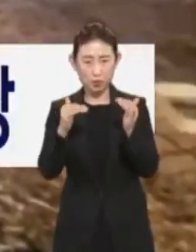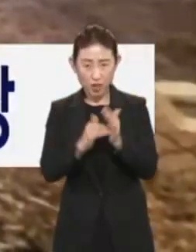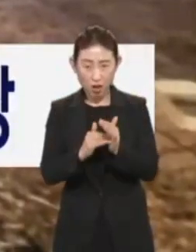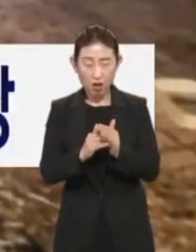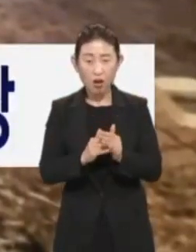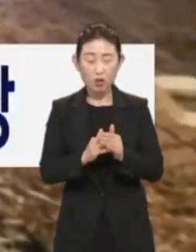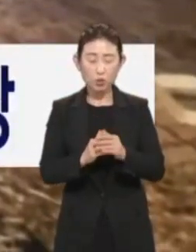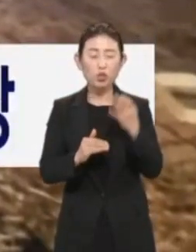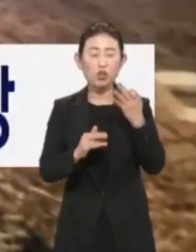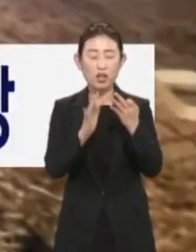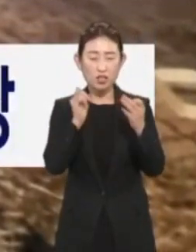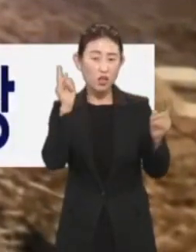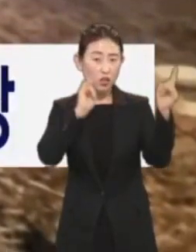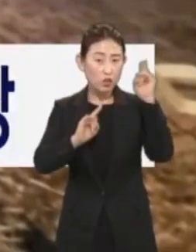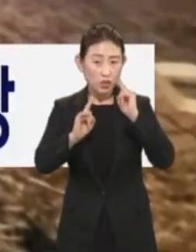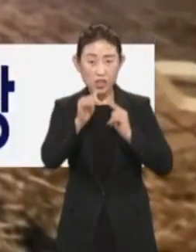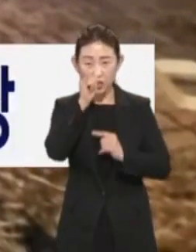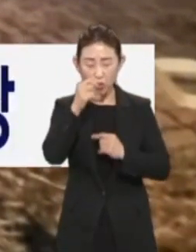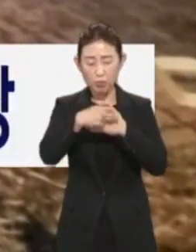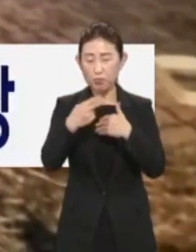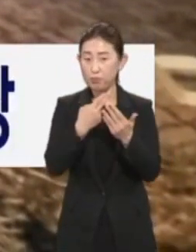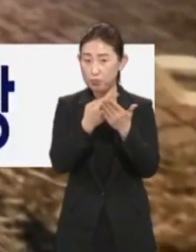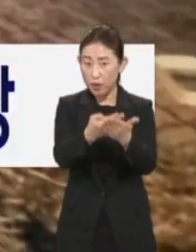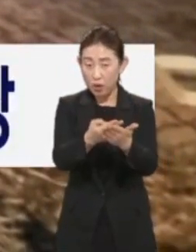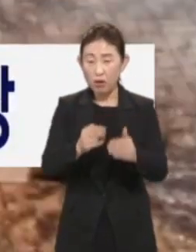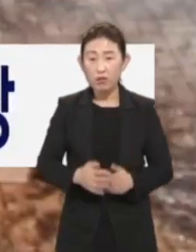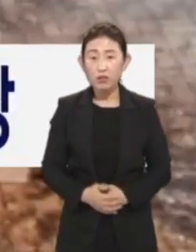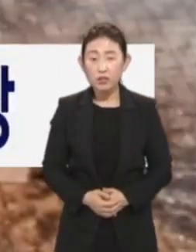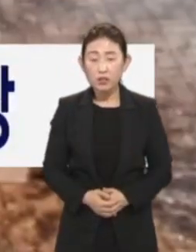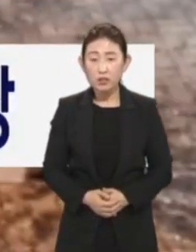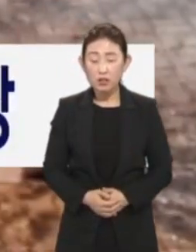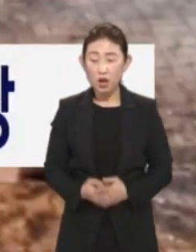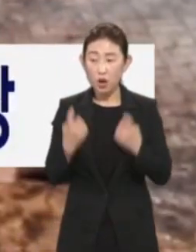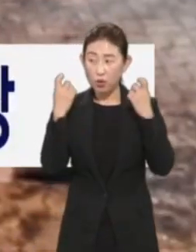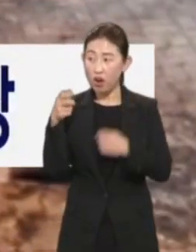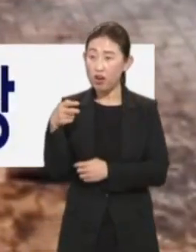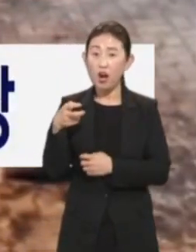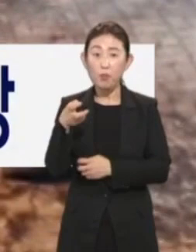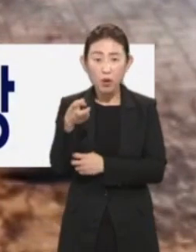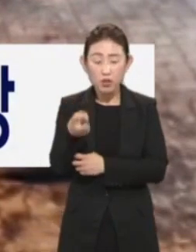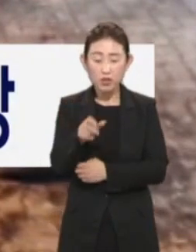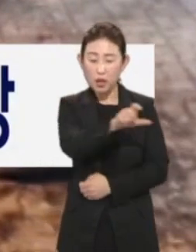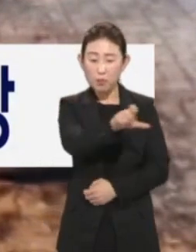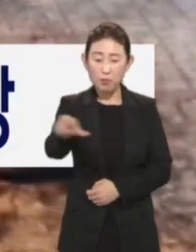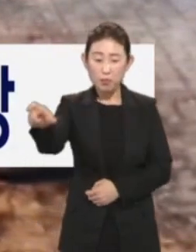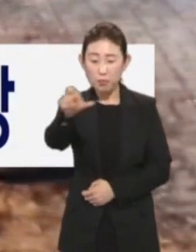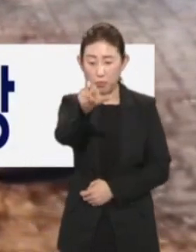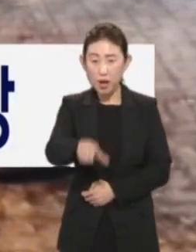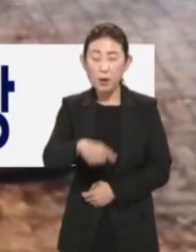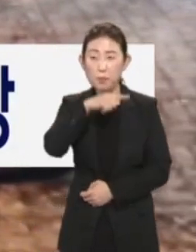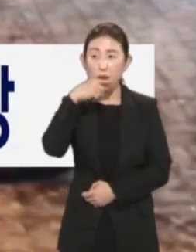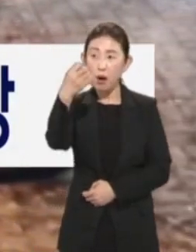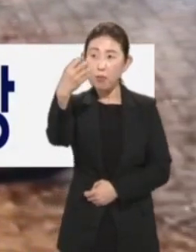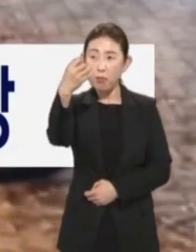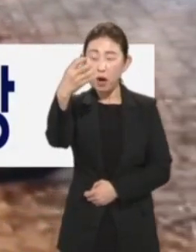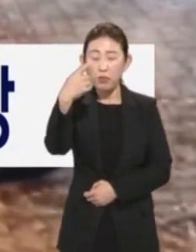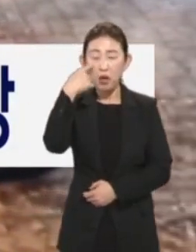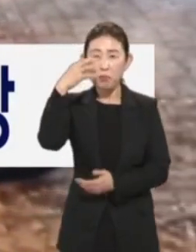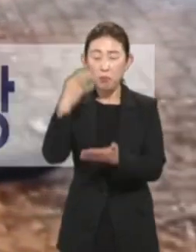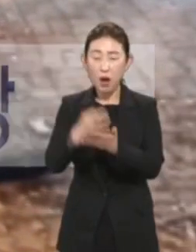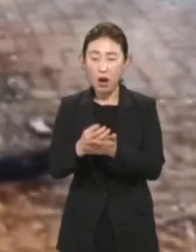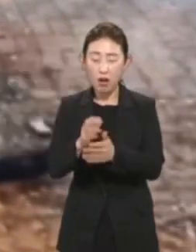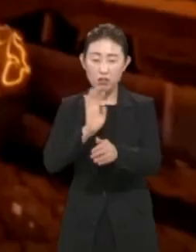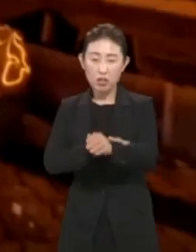14명의 경상을 입어 병원으로 옮겨졌습니다 경찰은 관광버스가 교차로에서 빨간불을 인지하지 못하고 좌회전을